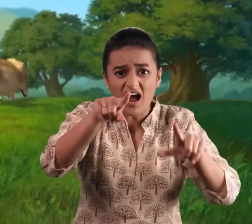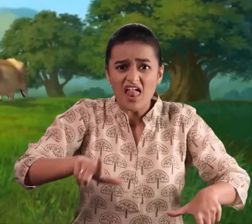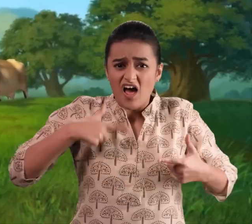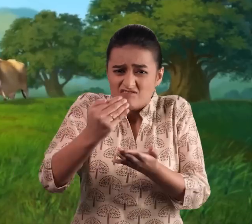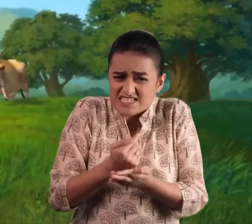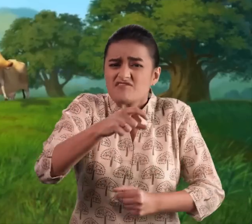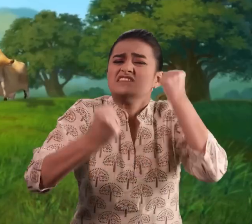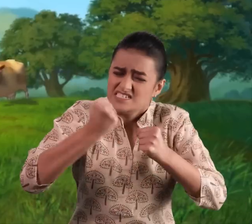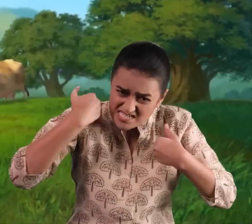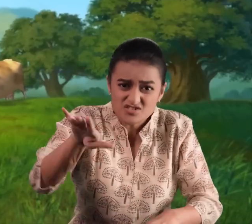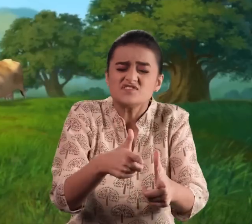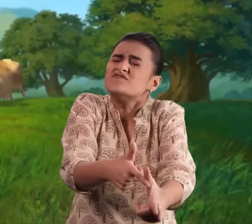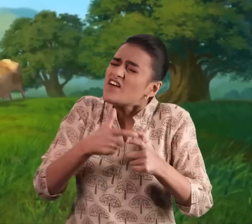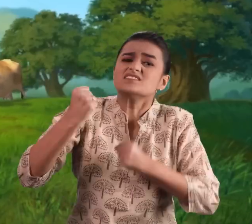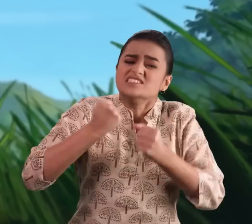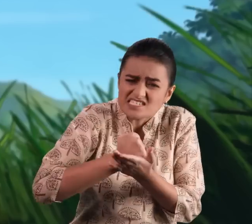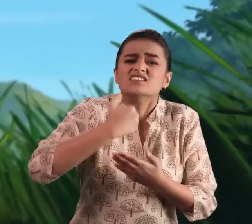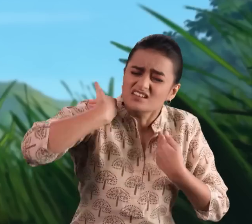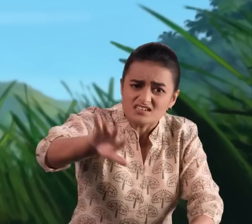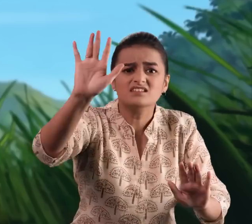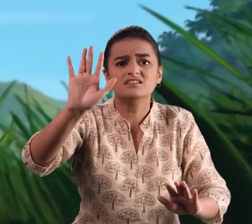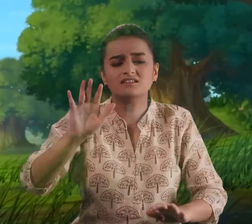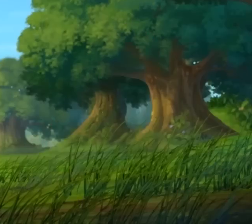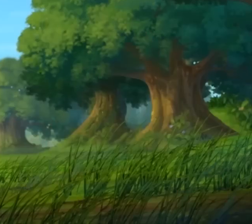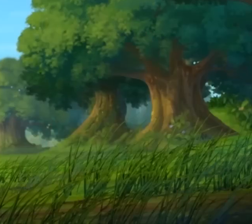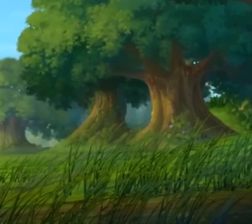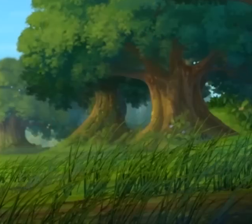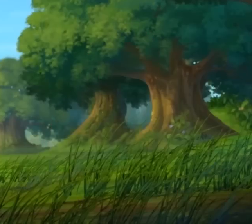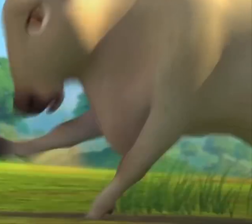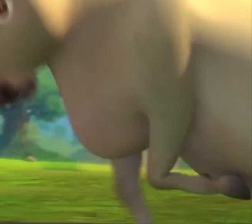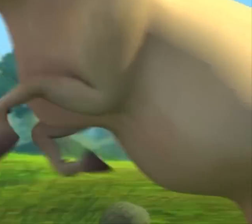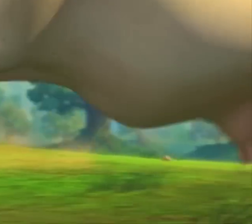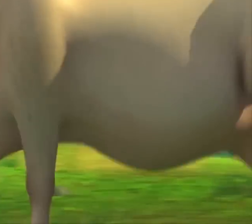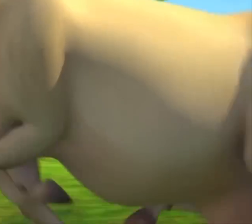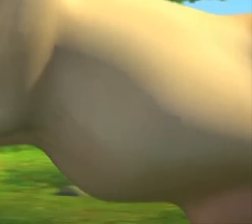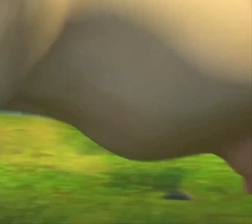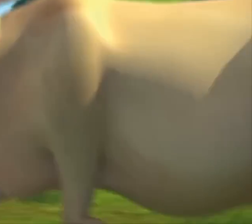अपनी जान बचा के भागो गंगा, जितनी तेज भाग सकती हो भागो।